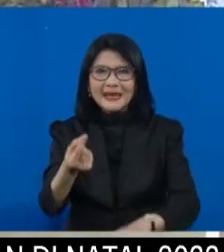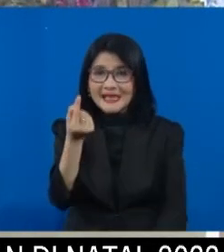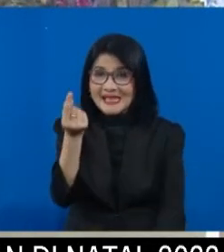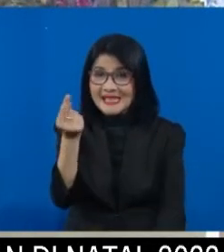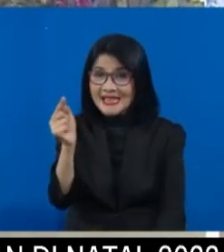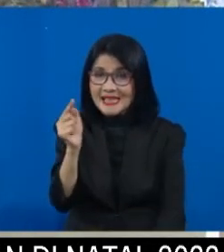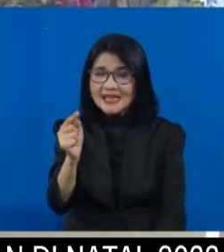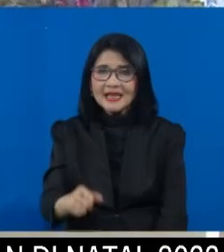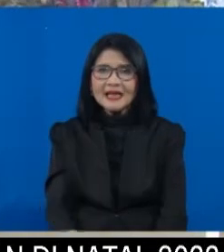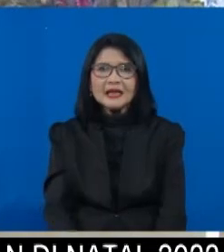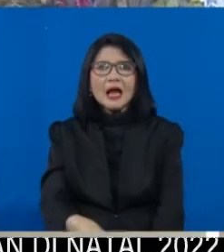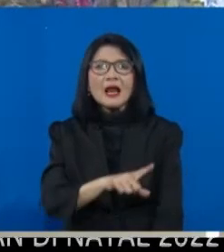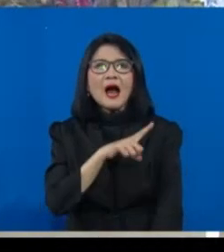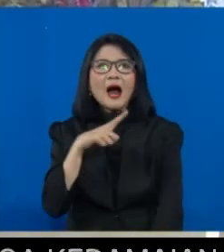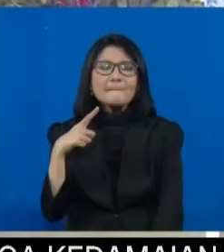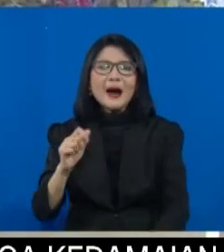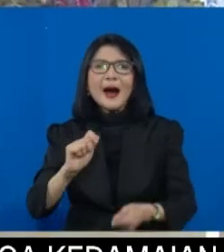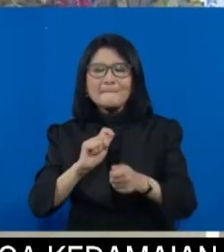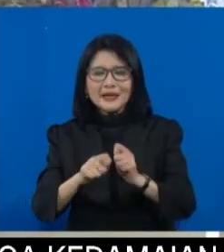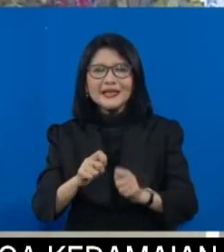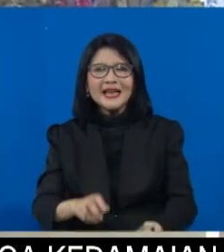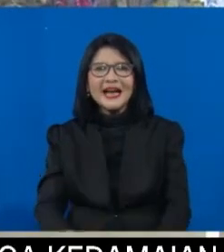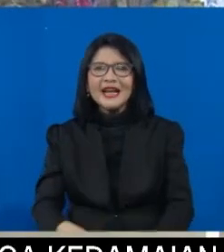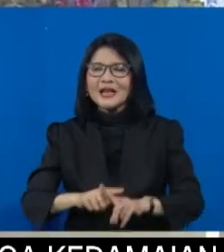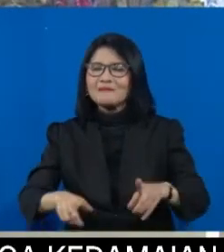ini ternyata cukup panjang namun tetap menyenangkan.